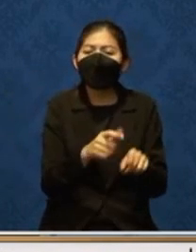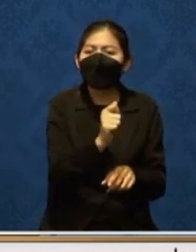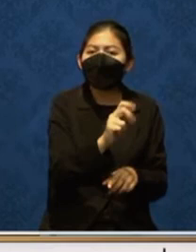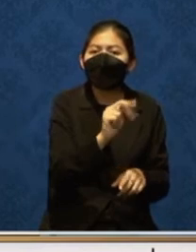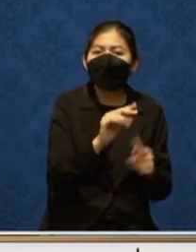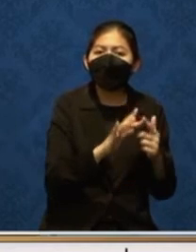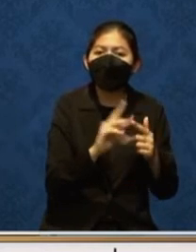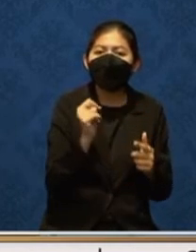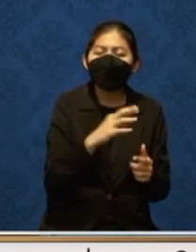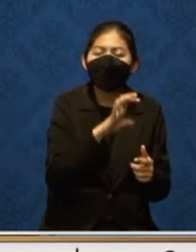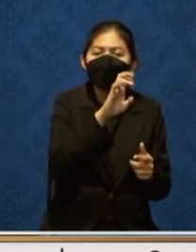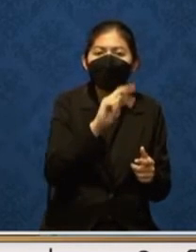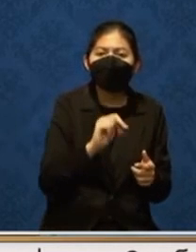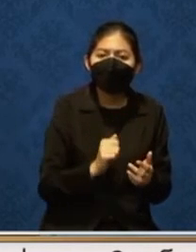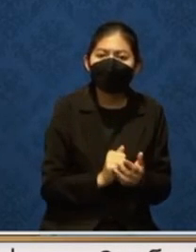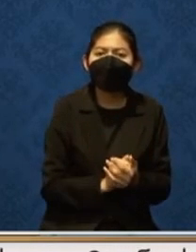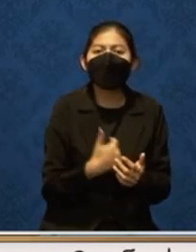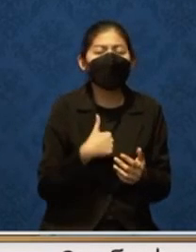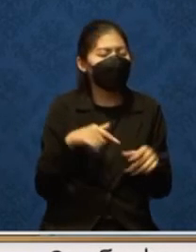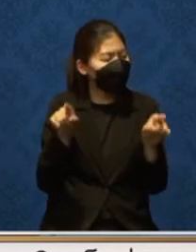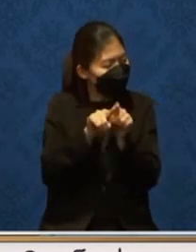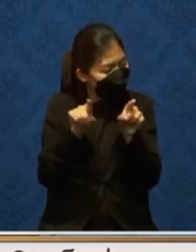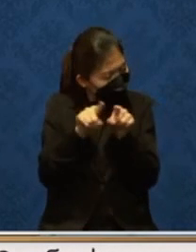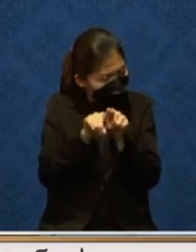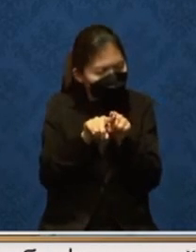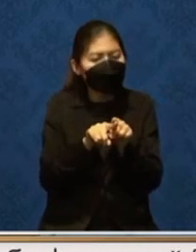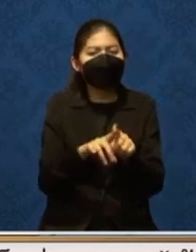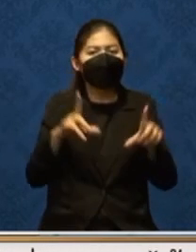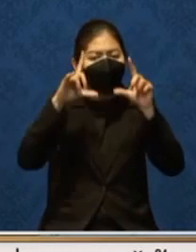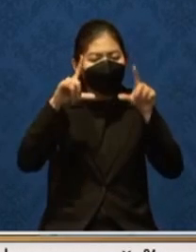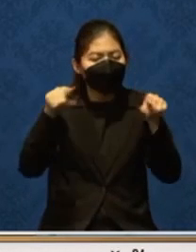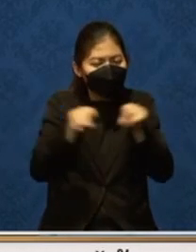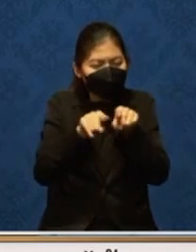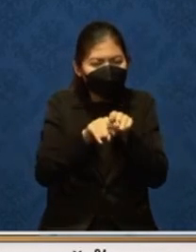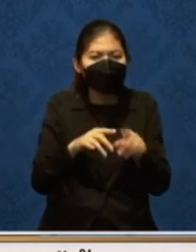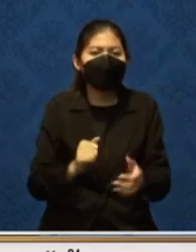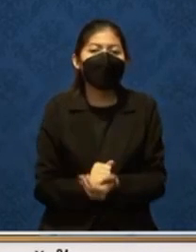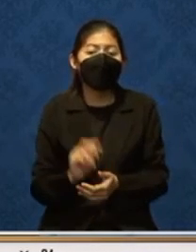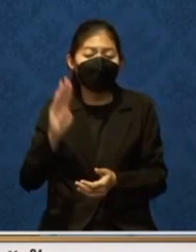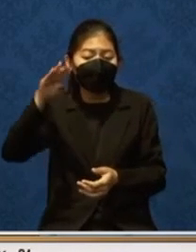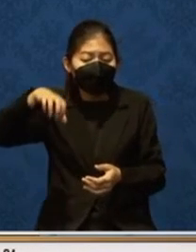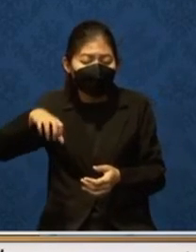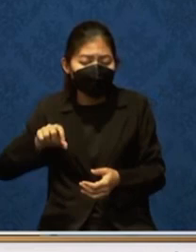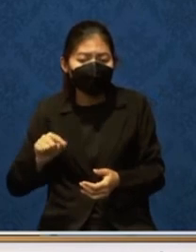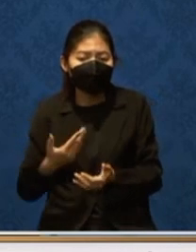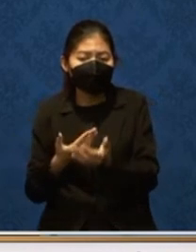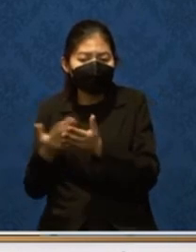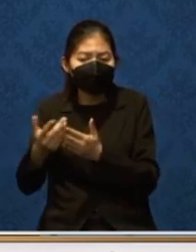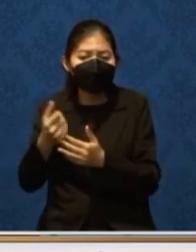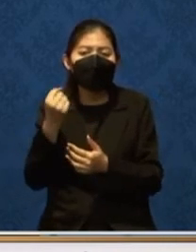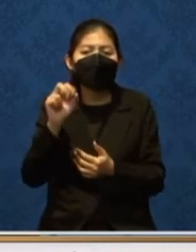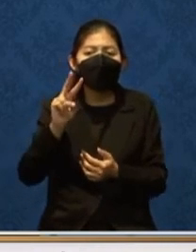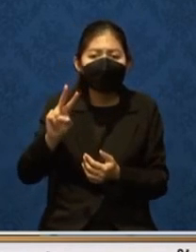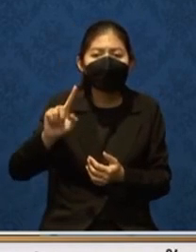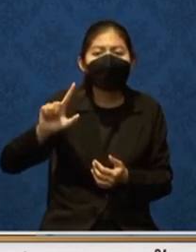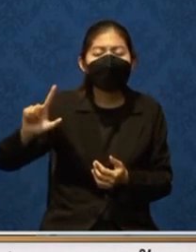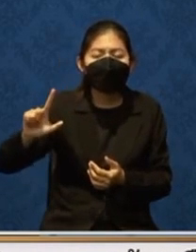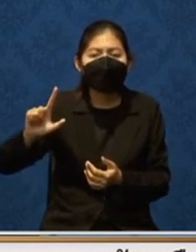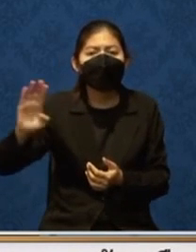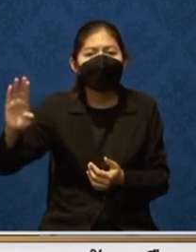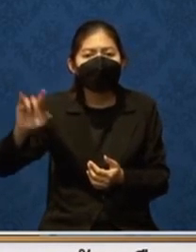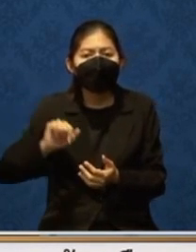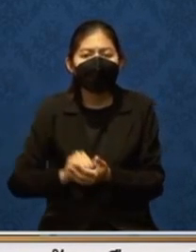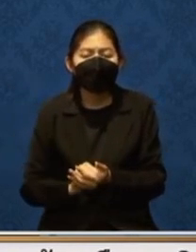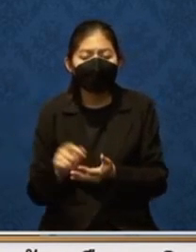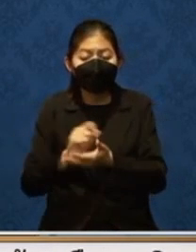หัวหนาภัคุมใจไยมีในครอบของเป๊ะโดยบริษัทนี้ใช้เงินซ้อเครบนลำนี้ราคา 12 ล้านบาทและถูกระ